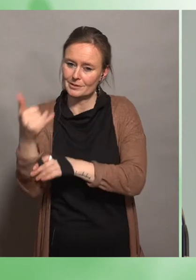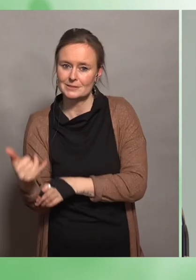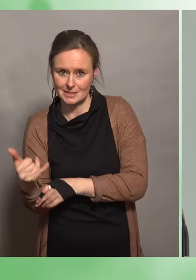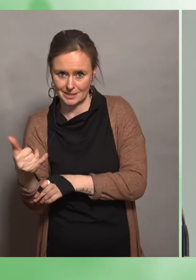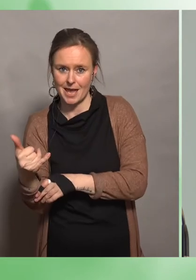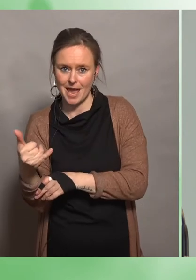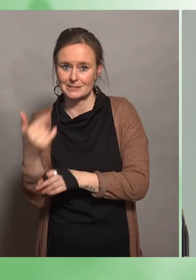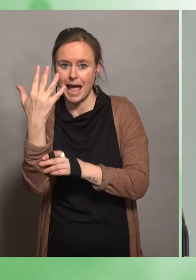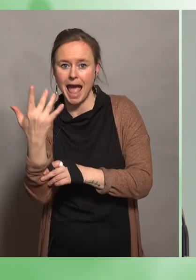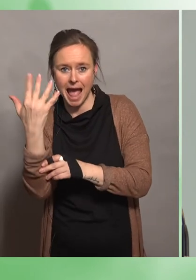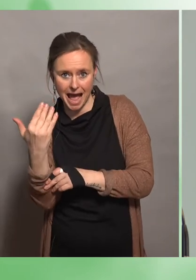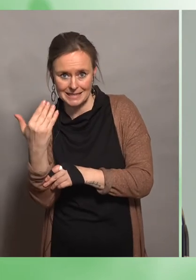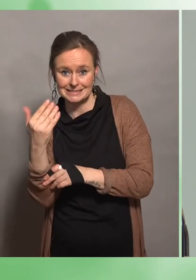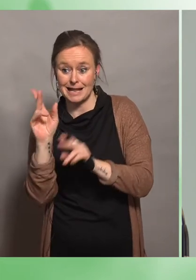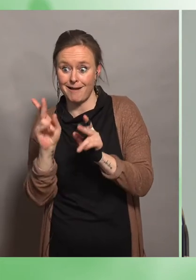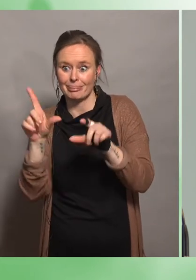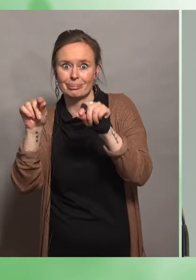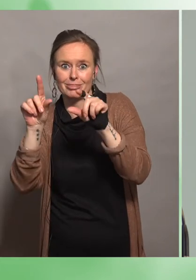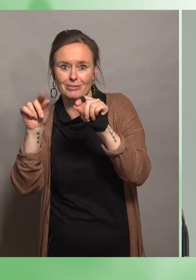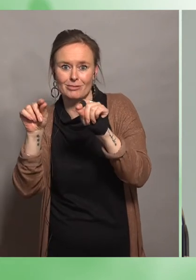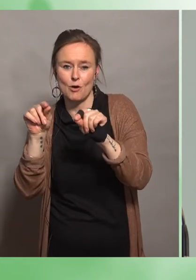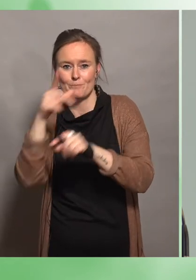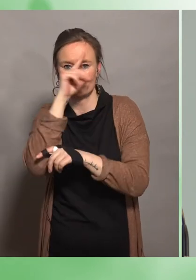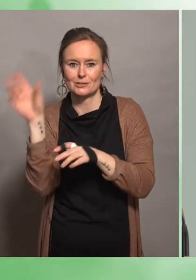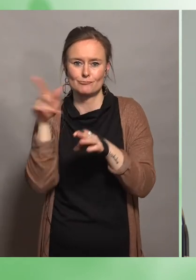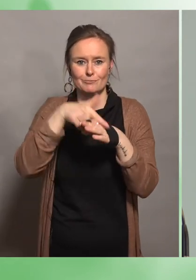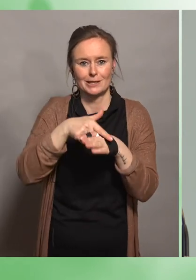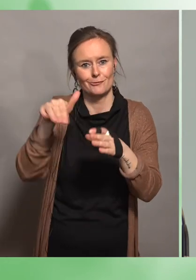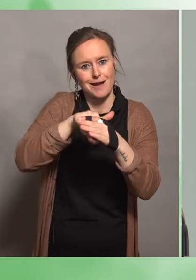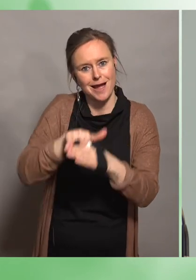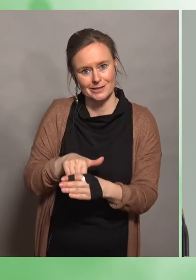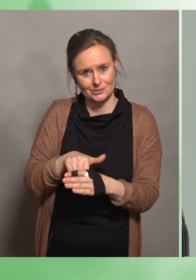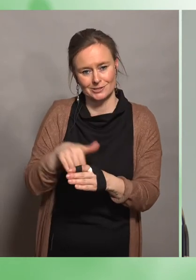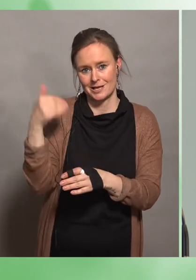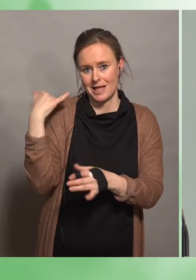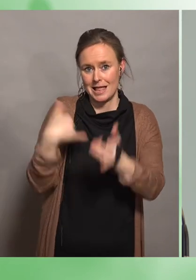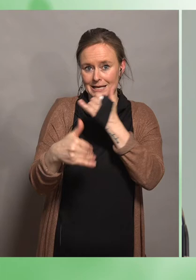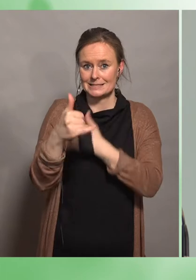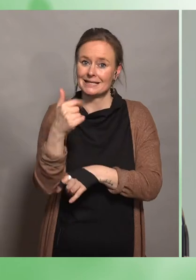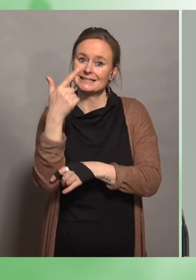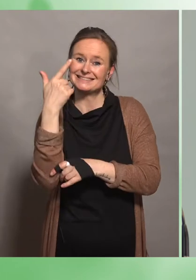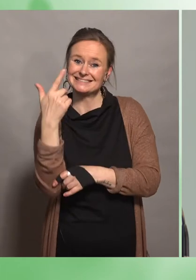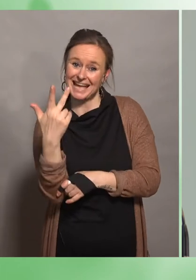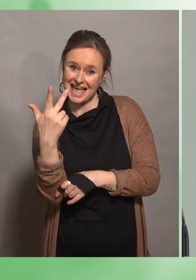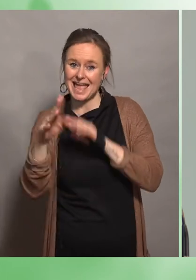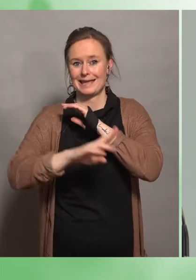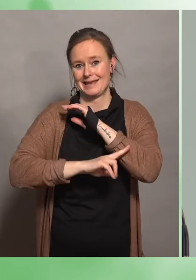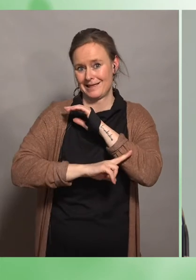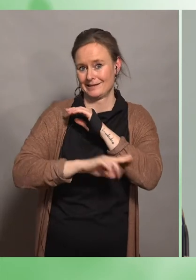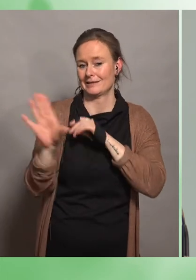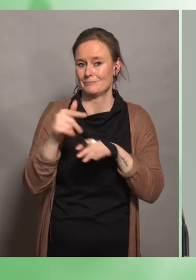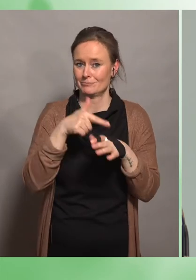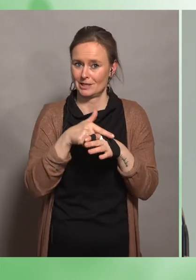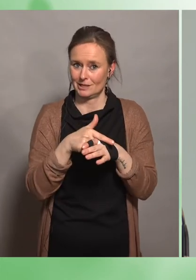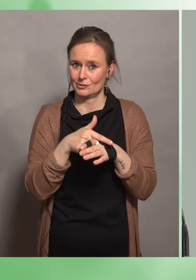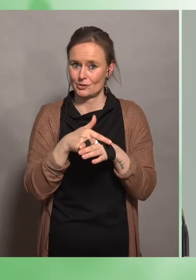mit Behinderung in den Filialen verdoppeln. Wir hatten letztes Jahr auch erstmals 3 Lehrlinge mit Behinderung, die bei uns begonnen